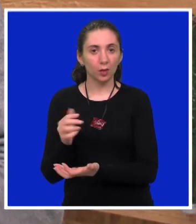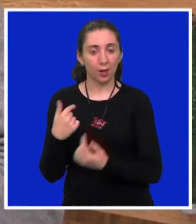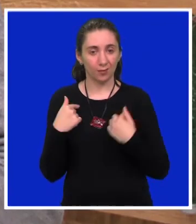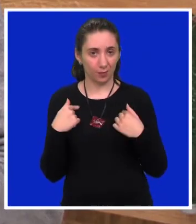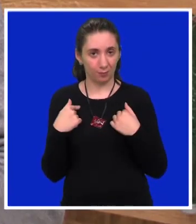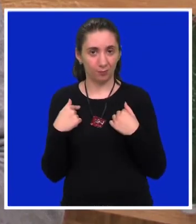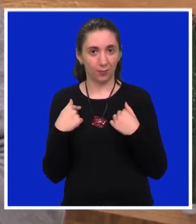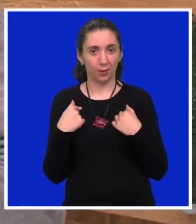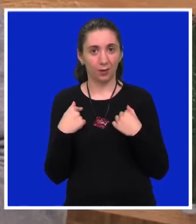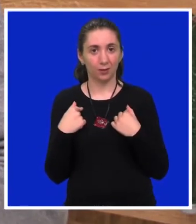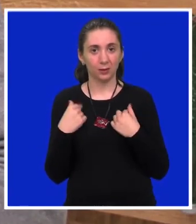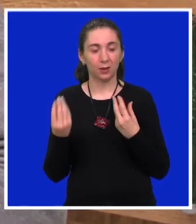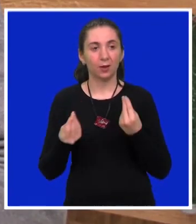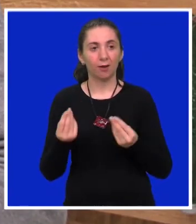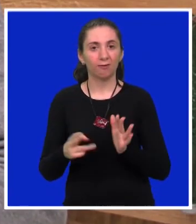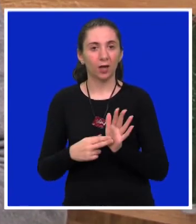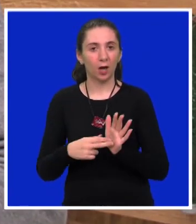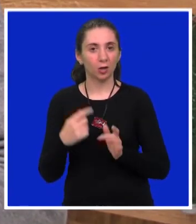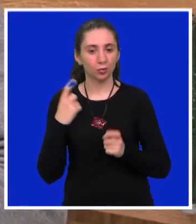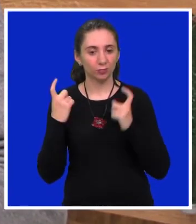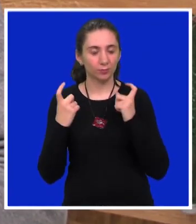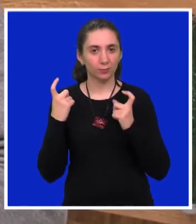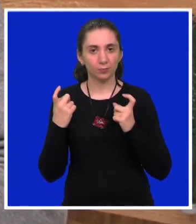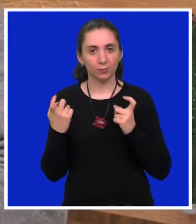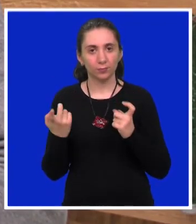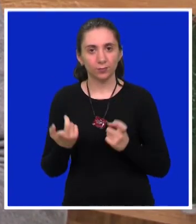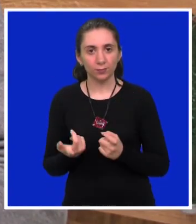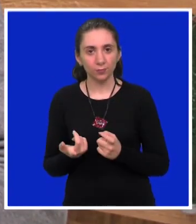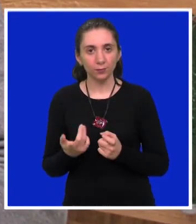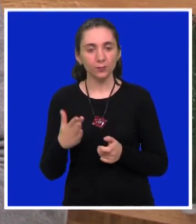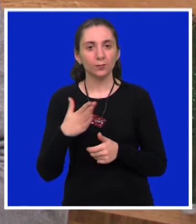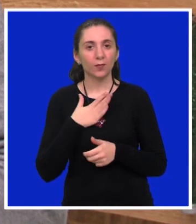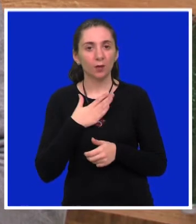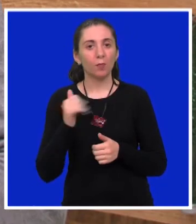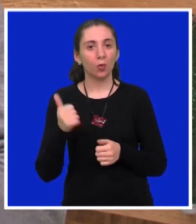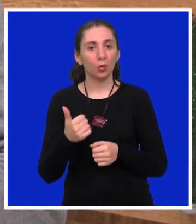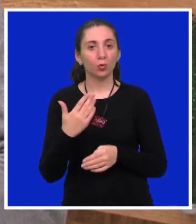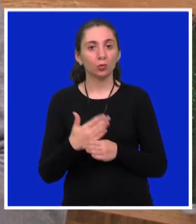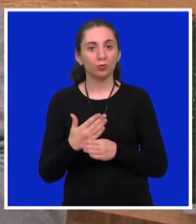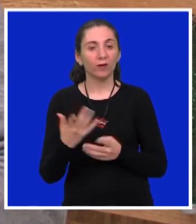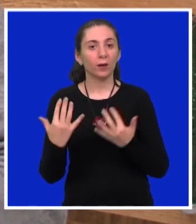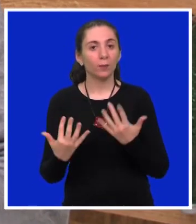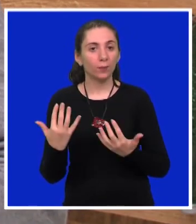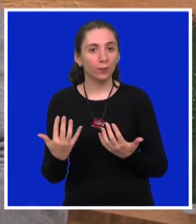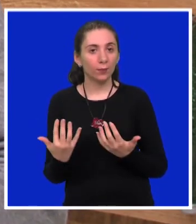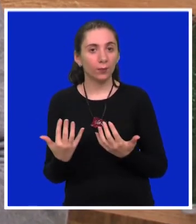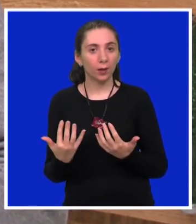strane, meni se na neki način čini da imamo još uvijek